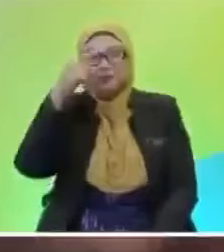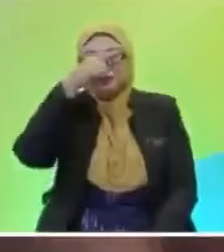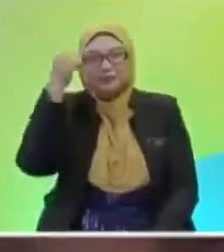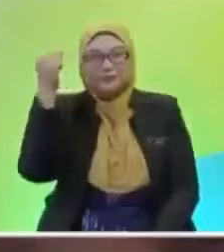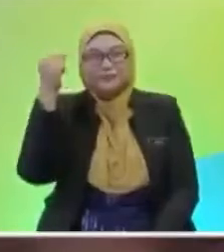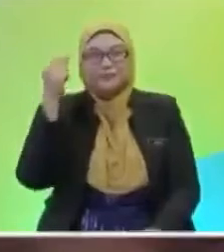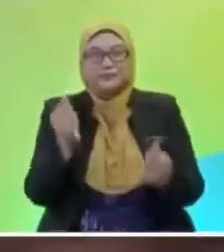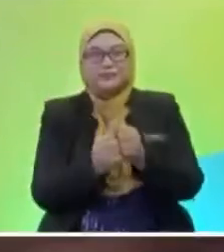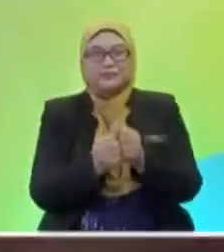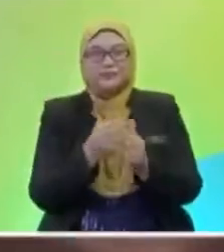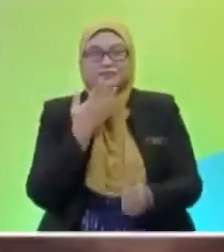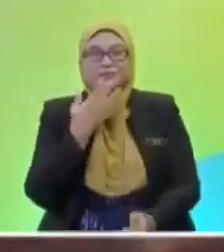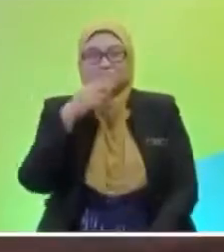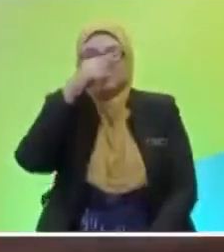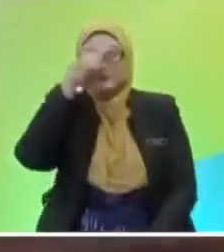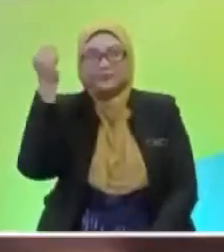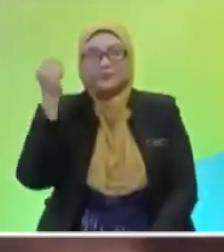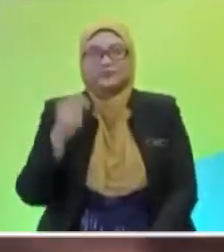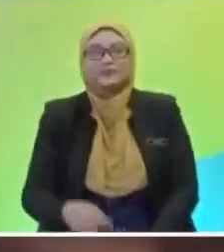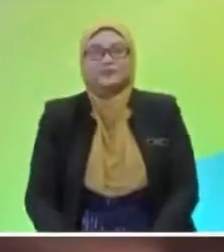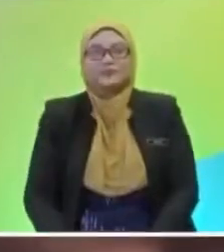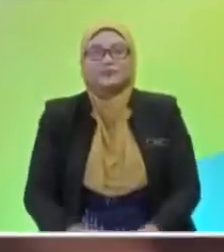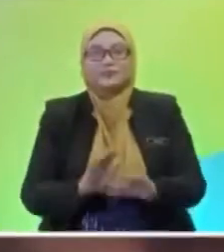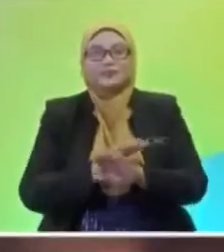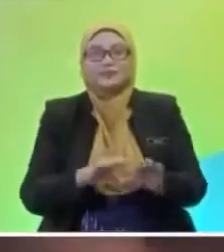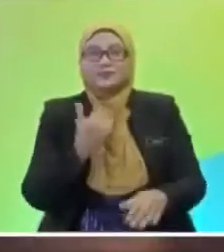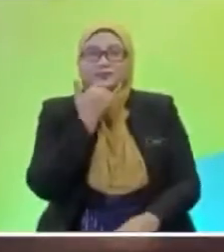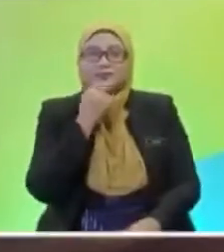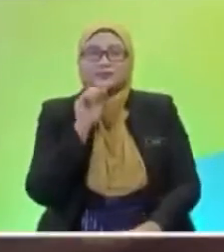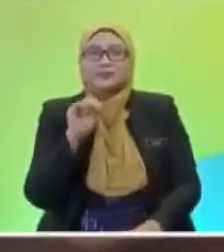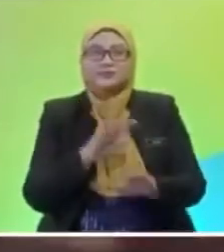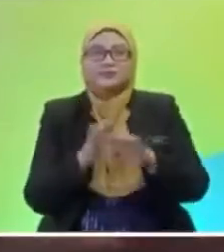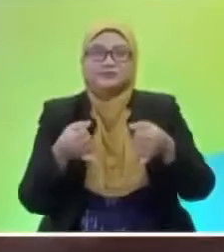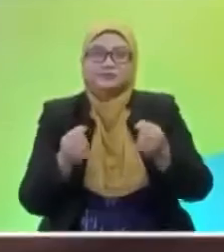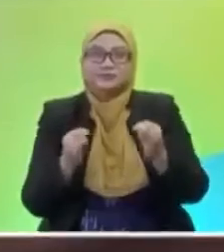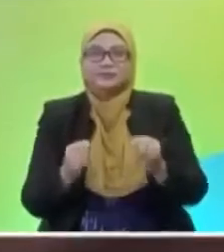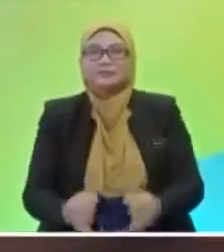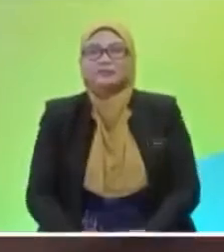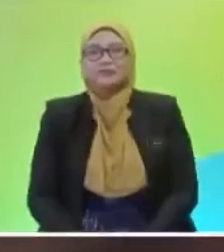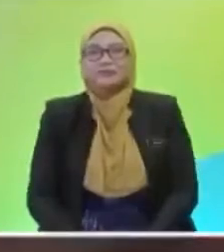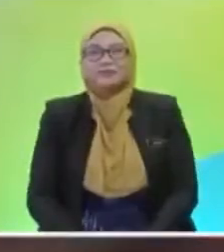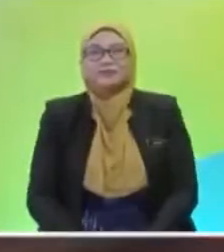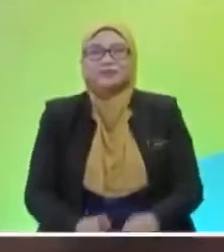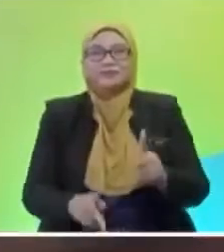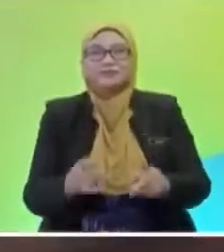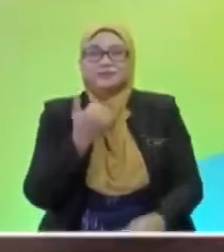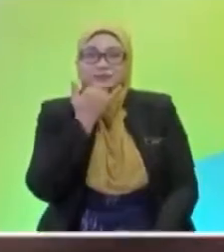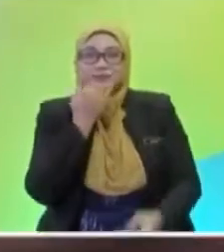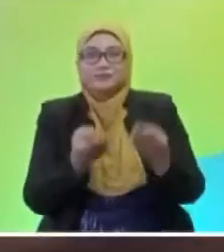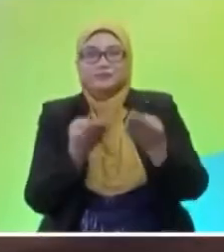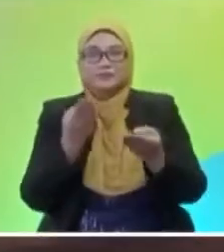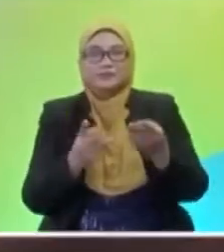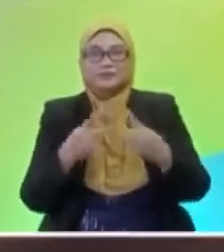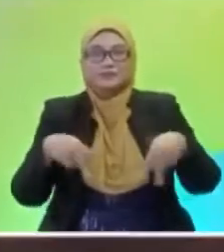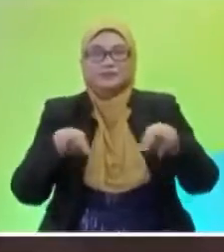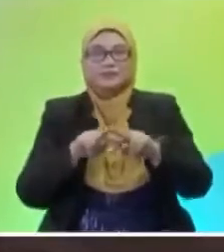Jangan terbalik ya. Kalau terbalik tak jalan. Betul. Kalau terbalik mungkin kita perlu buat kita perlu semak